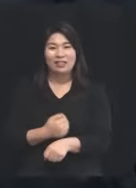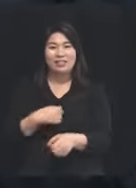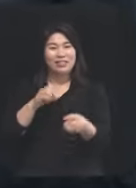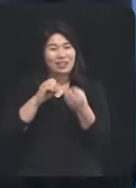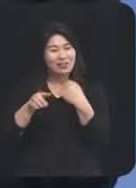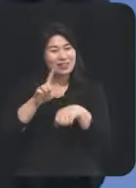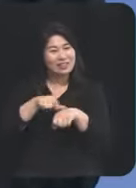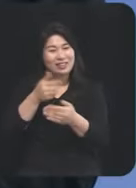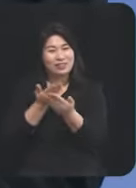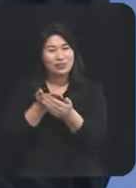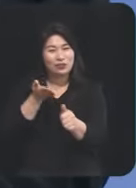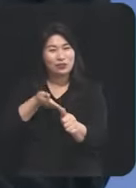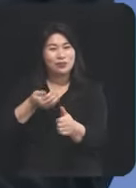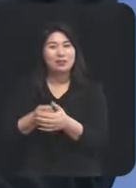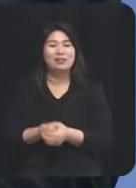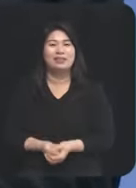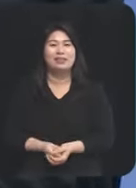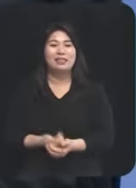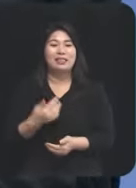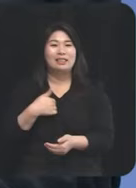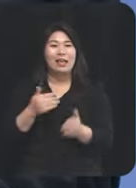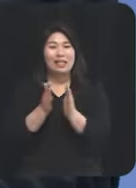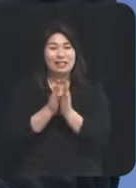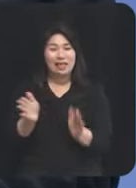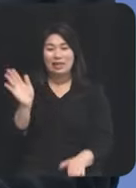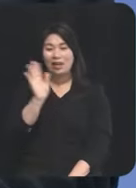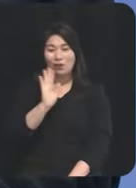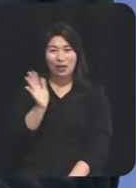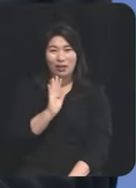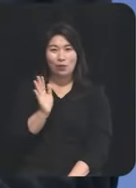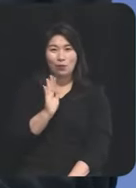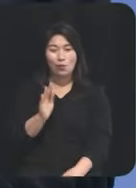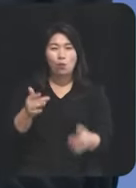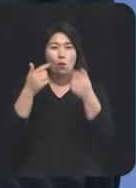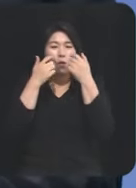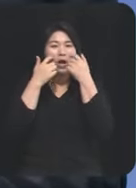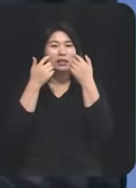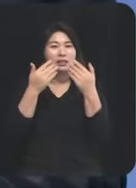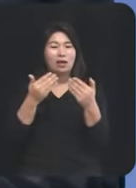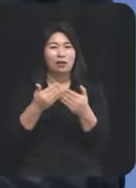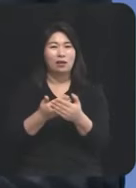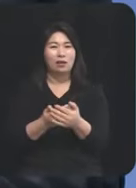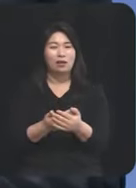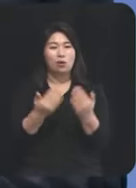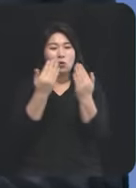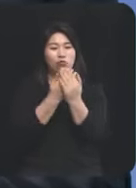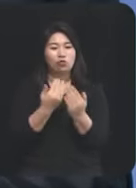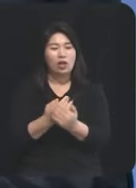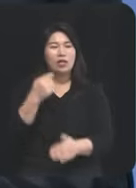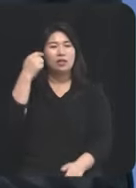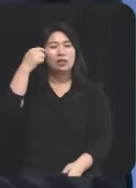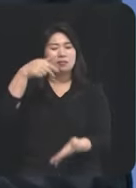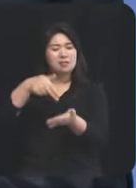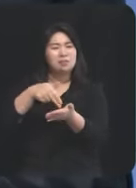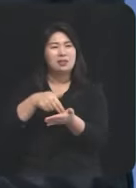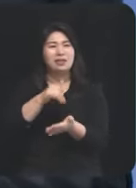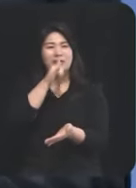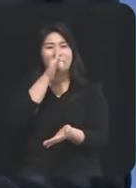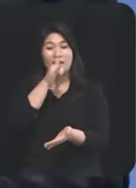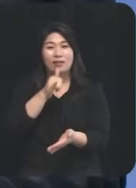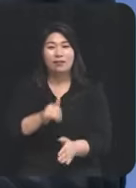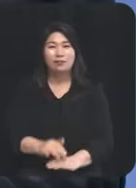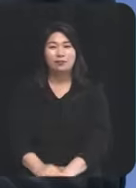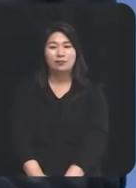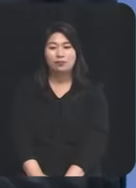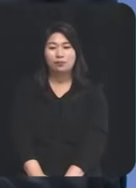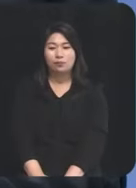줄게요. 제가 치적이라고 얘기 안 했고 분명히 약간 후퇴한 측면이 있다라고 말씀드렸습니다.